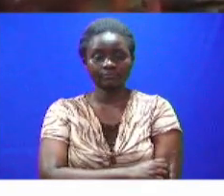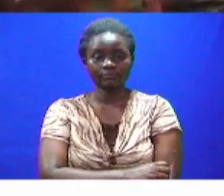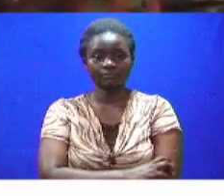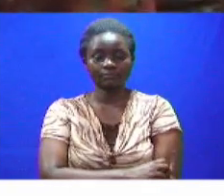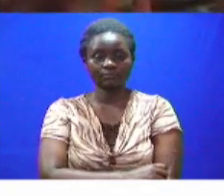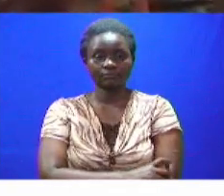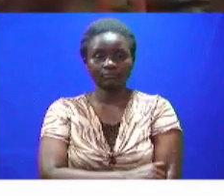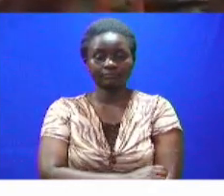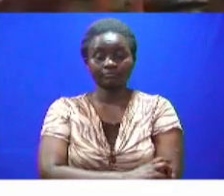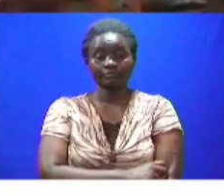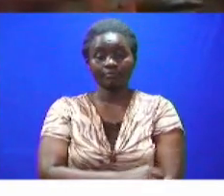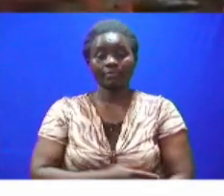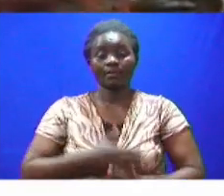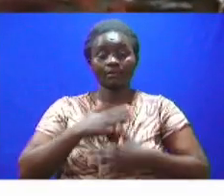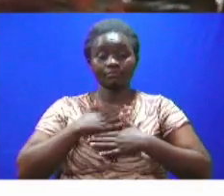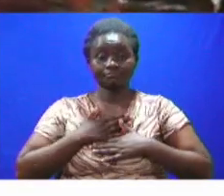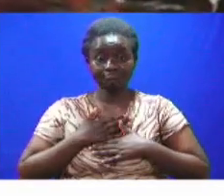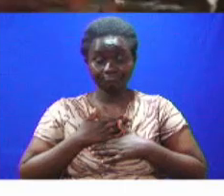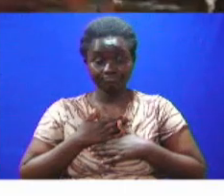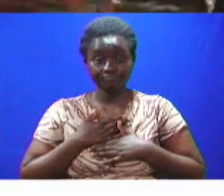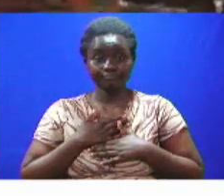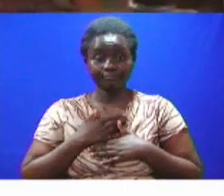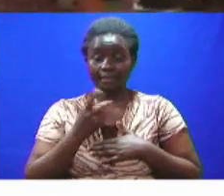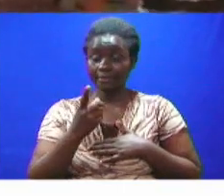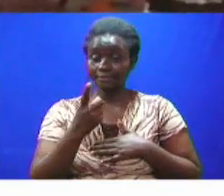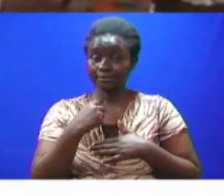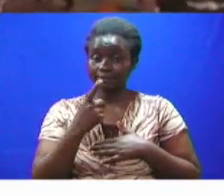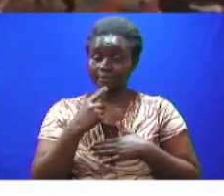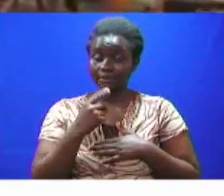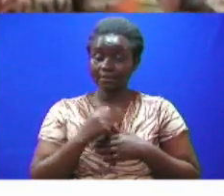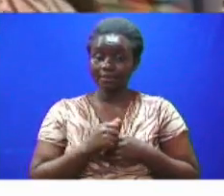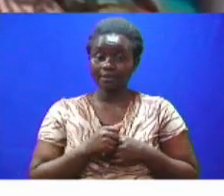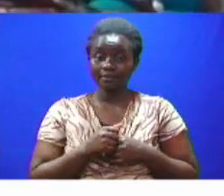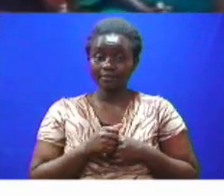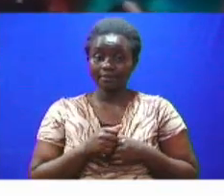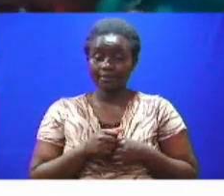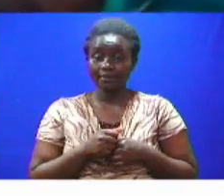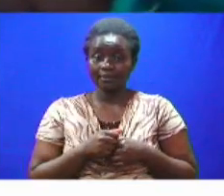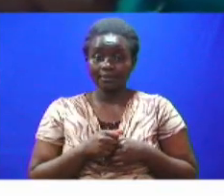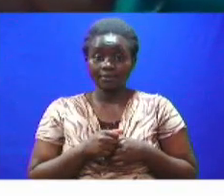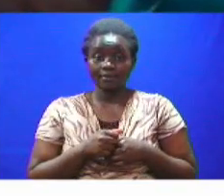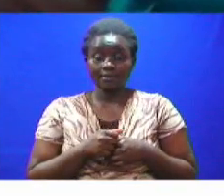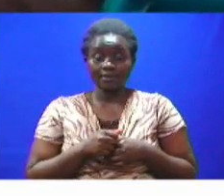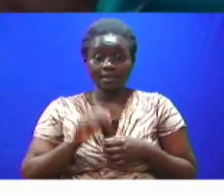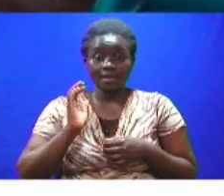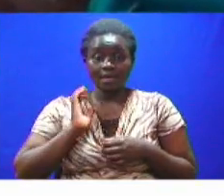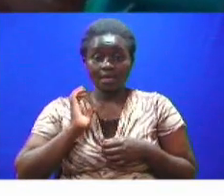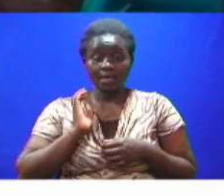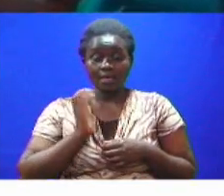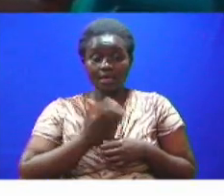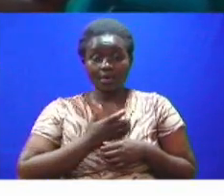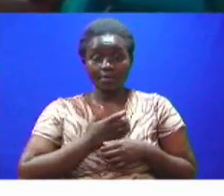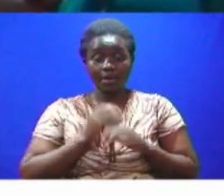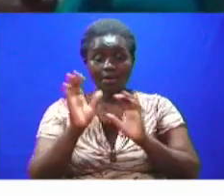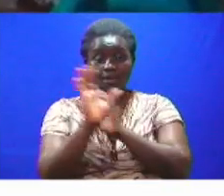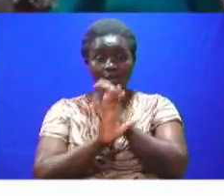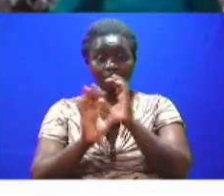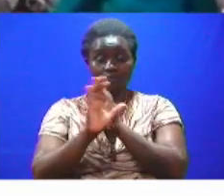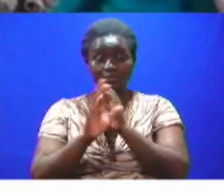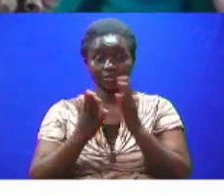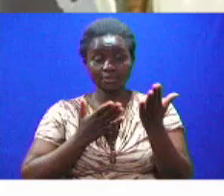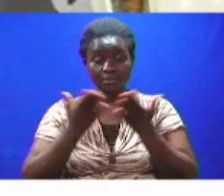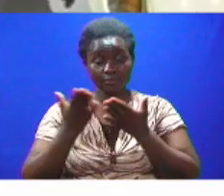asa mheshimiwa ameomba hapa na imezungumziwa kwamba nchi yetu imefika mahali